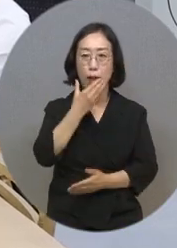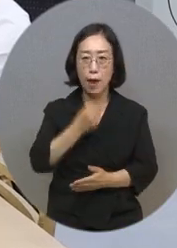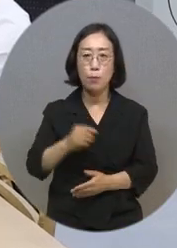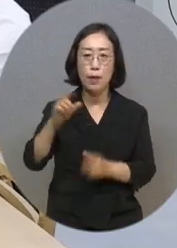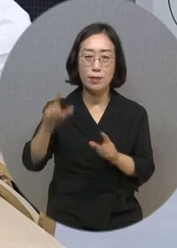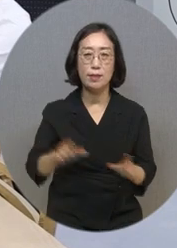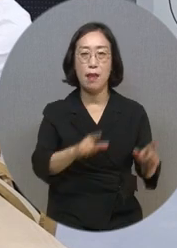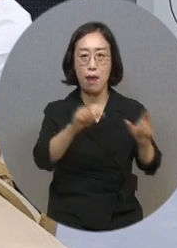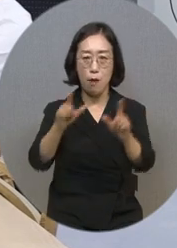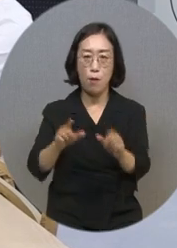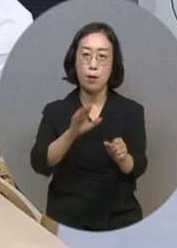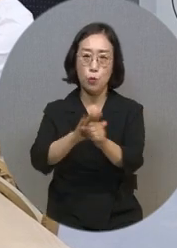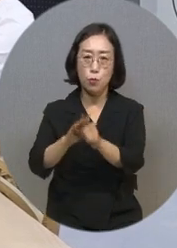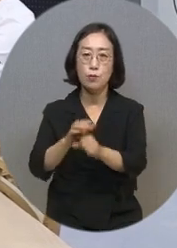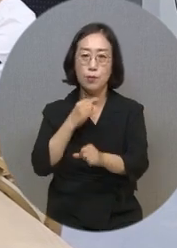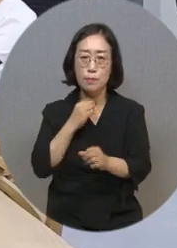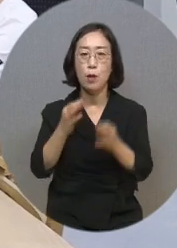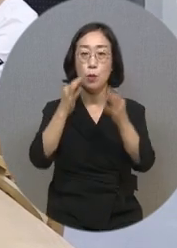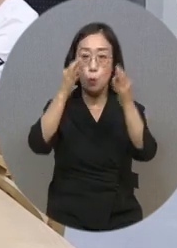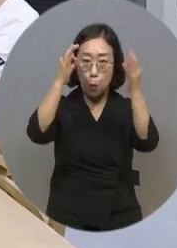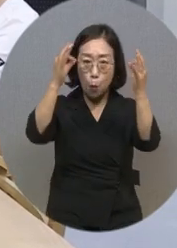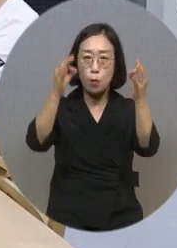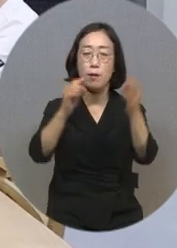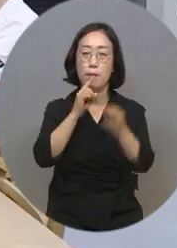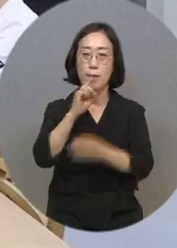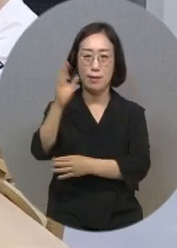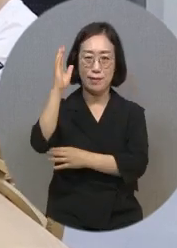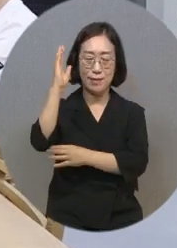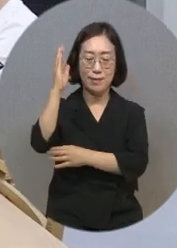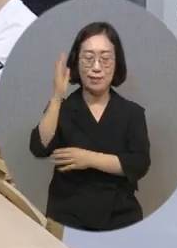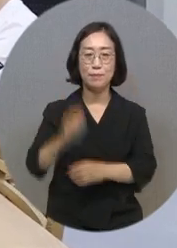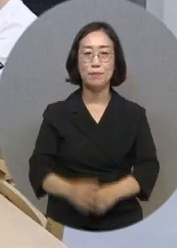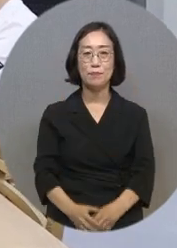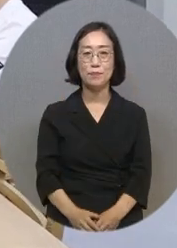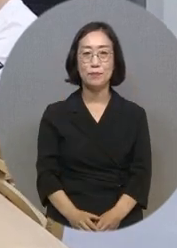있도록 노력하겠다고 밝혔습니다. 복지TV 양동준입니다.